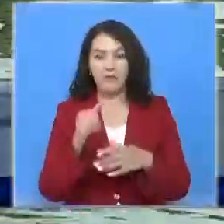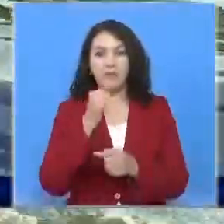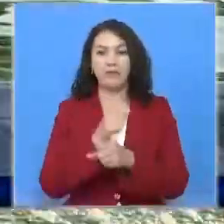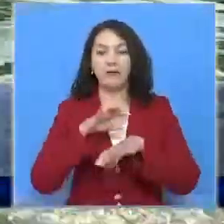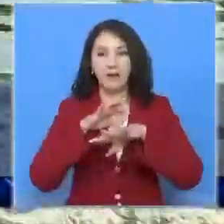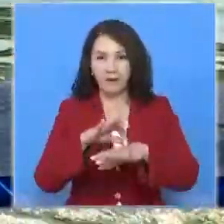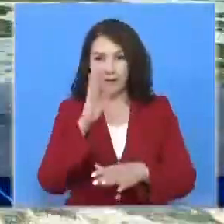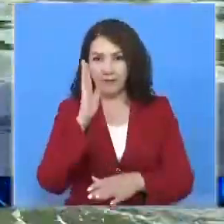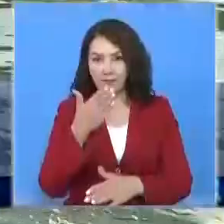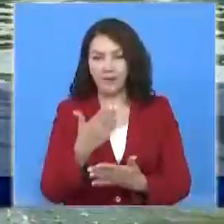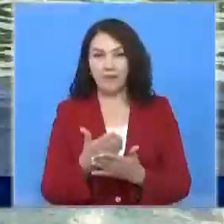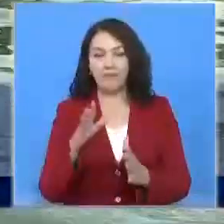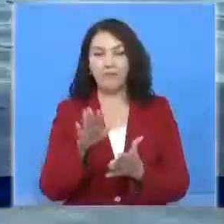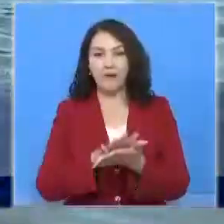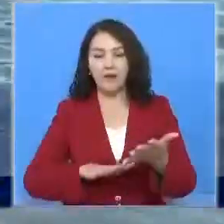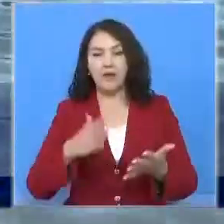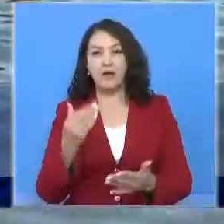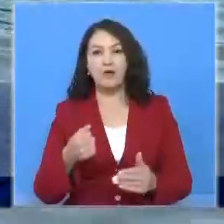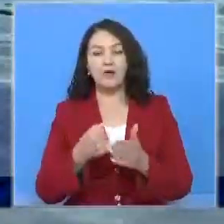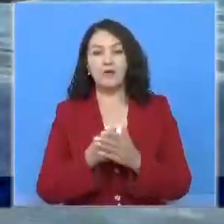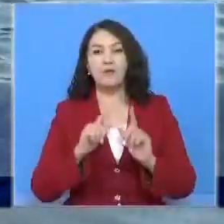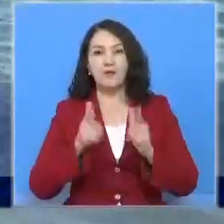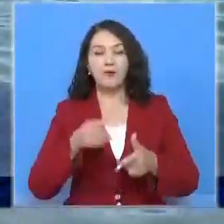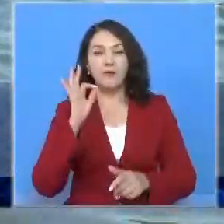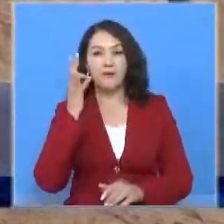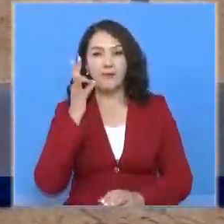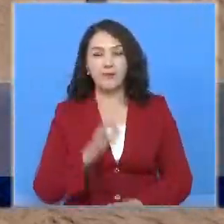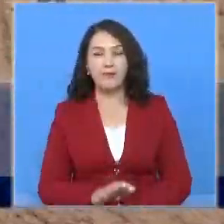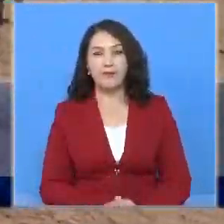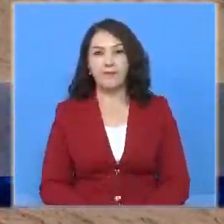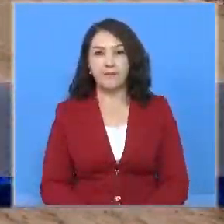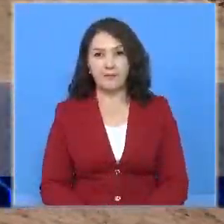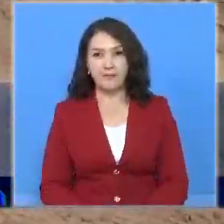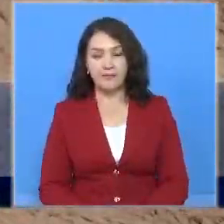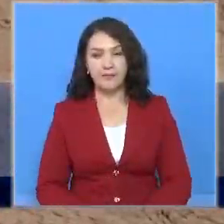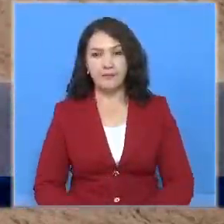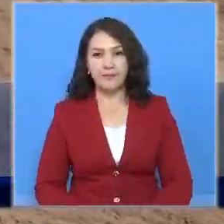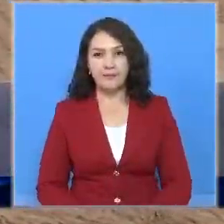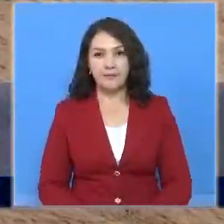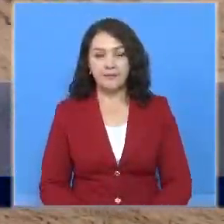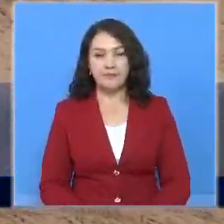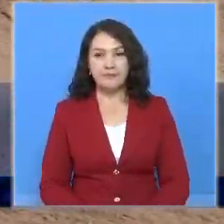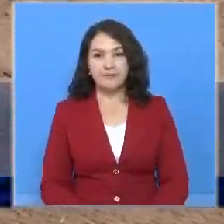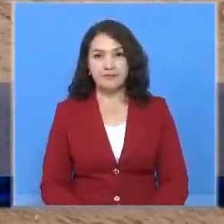будет продолжаться весь купальный сезон, вплоть до наступления осени. Зарина Утбанова, Дошан Джасуланов, телеканал Актобе.